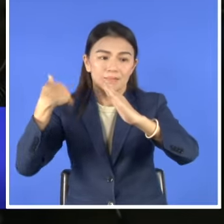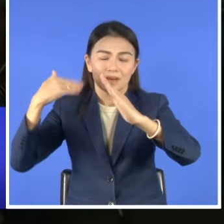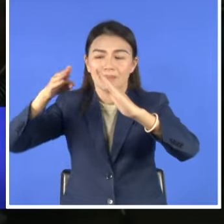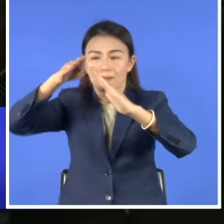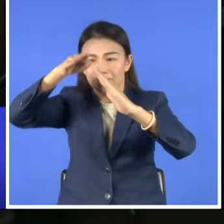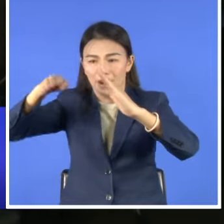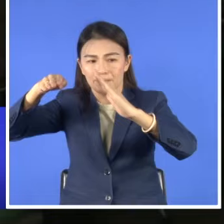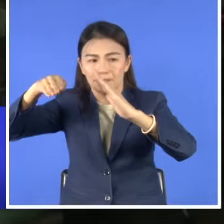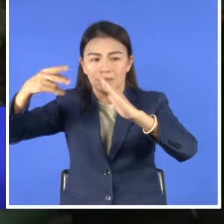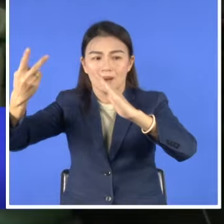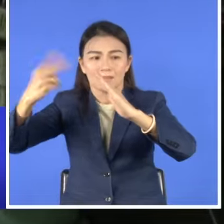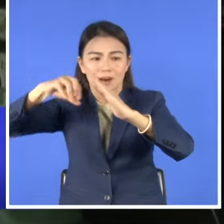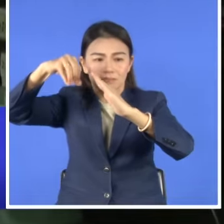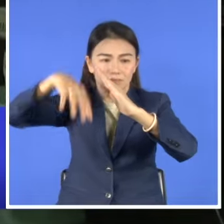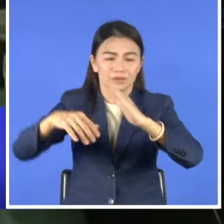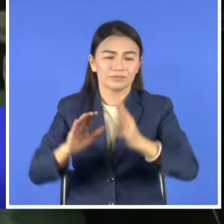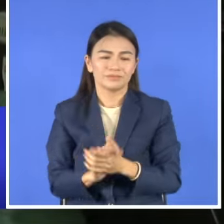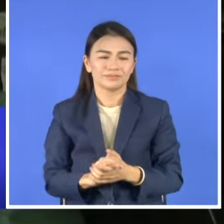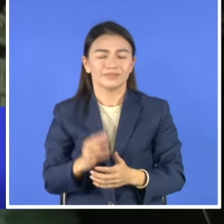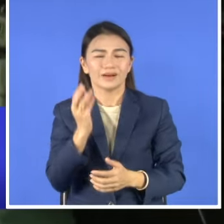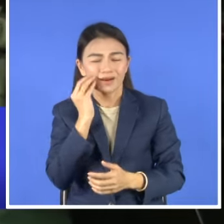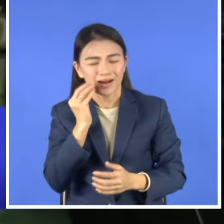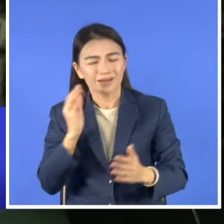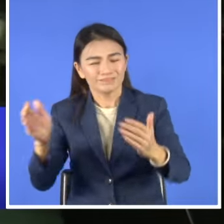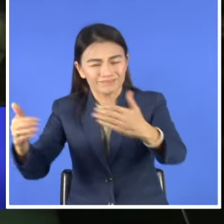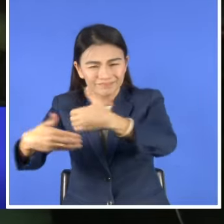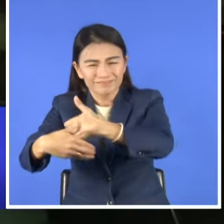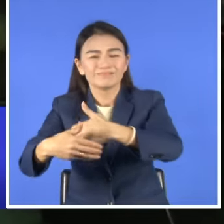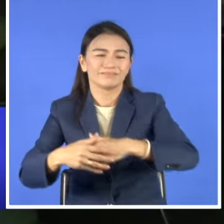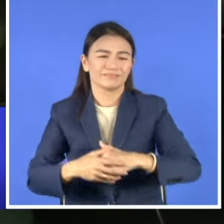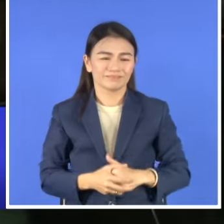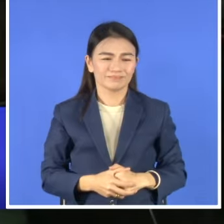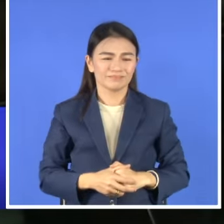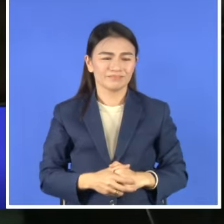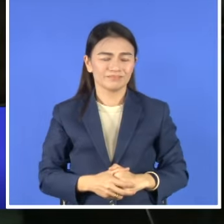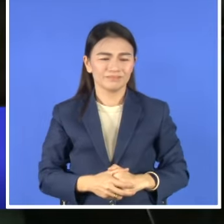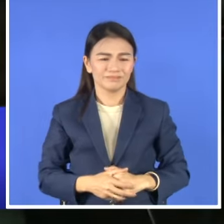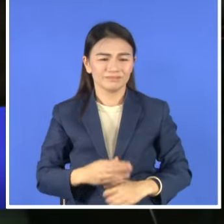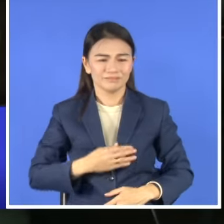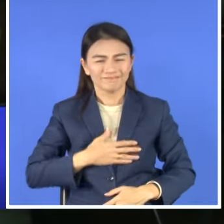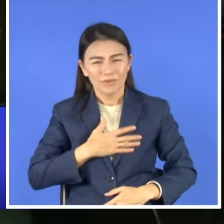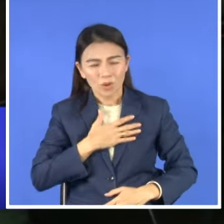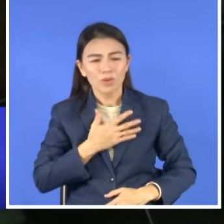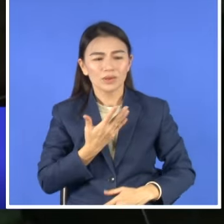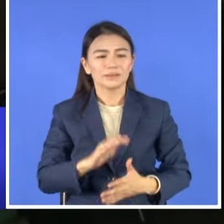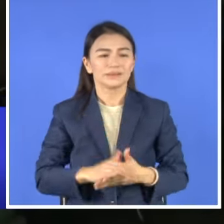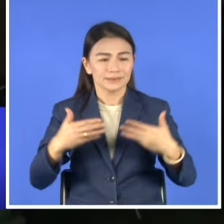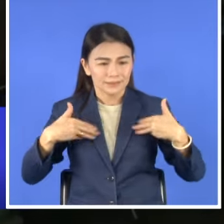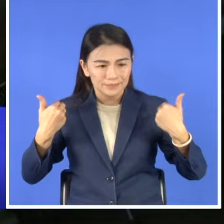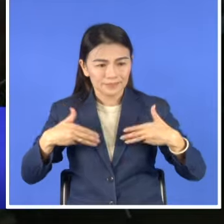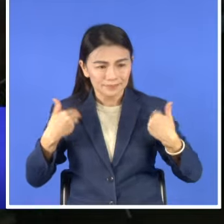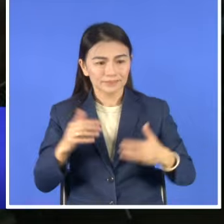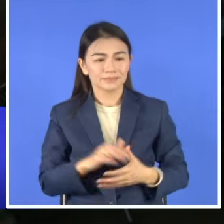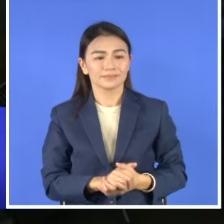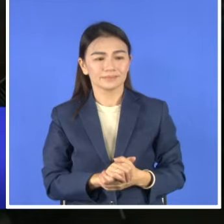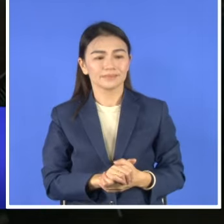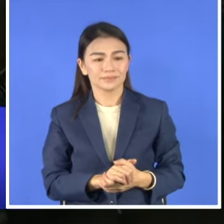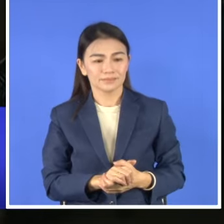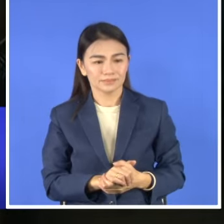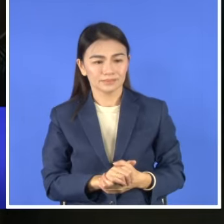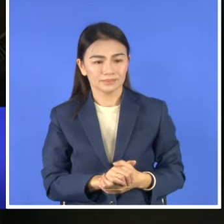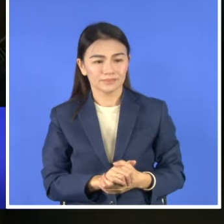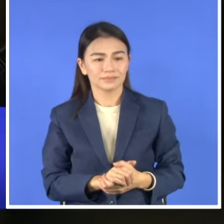ให้น่ารักูใจยดีใจ